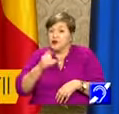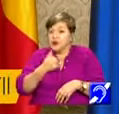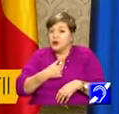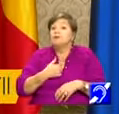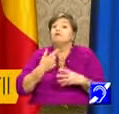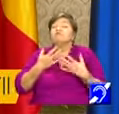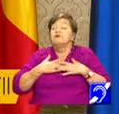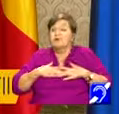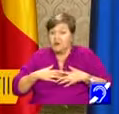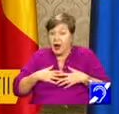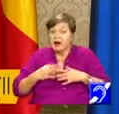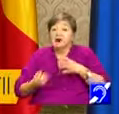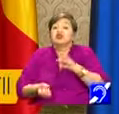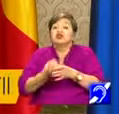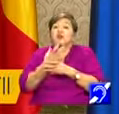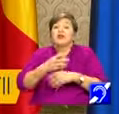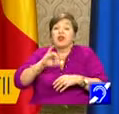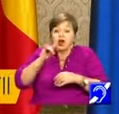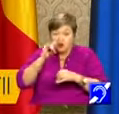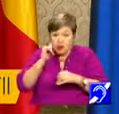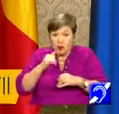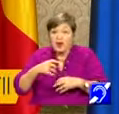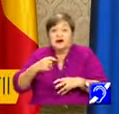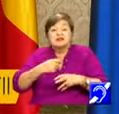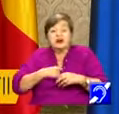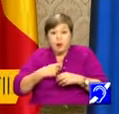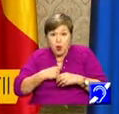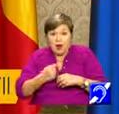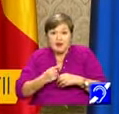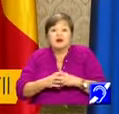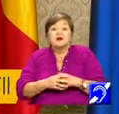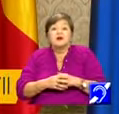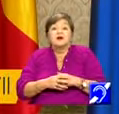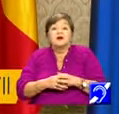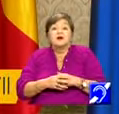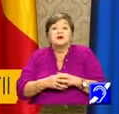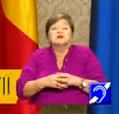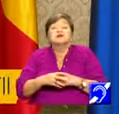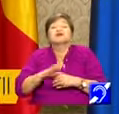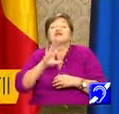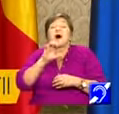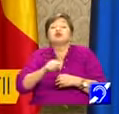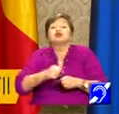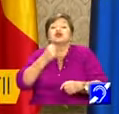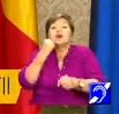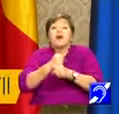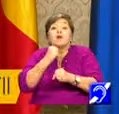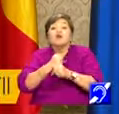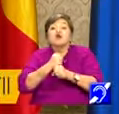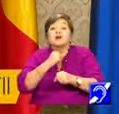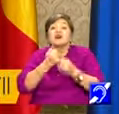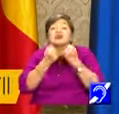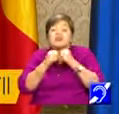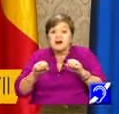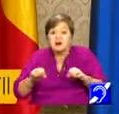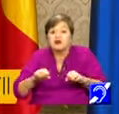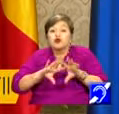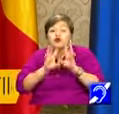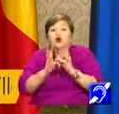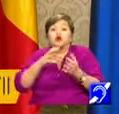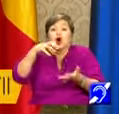ca, începând de joi, să putem să ne apucăm serios de treabă la nivelul echipei